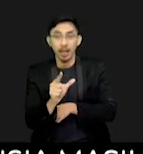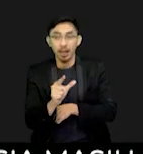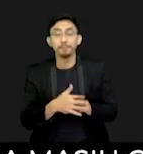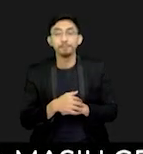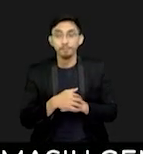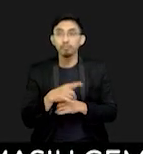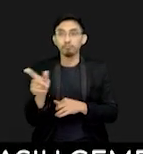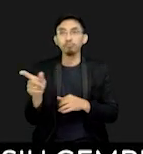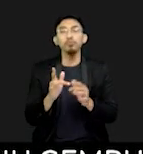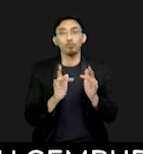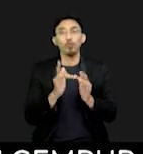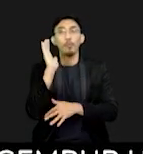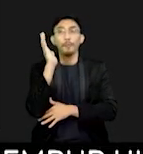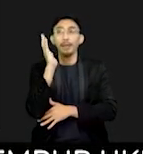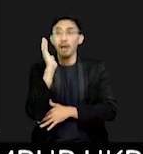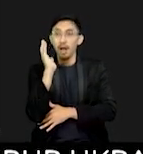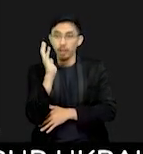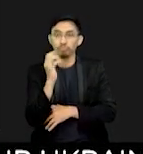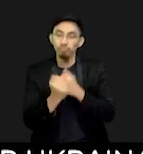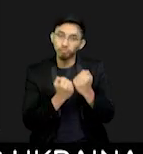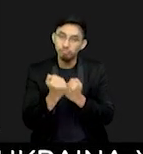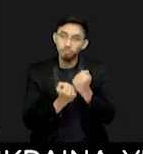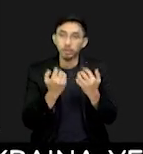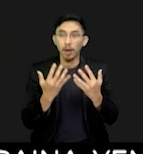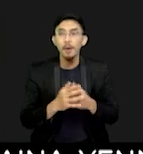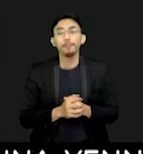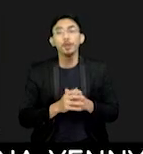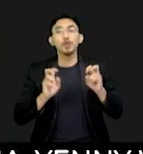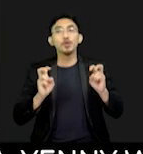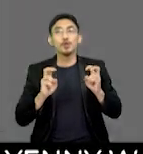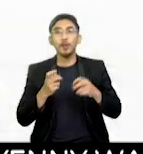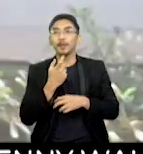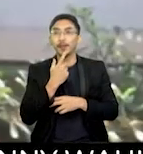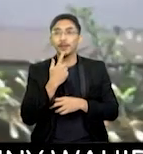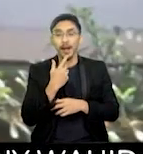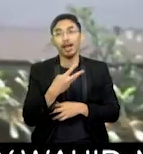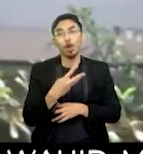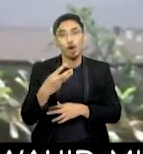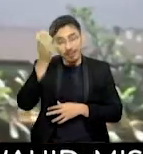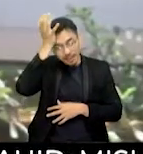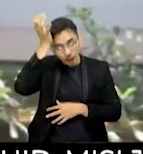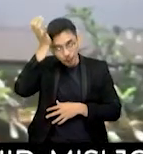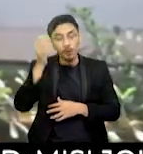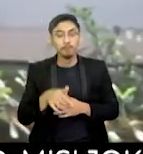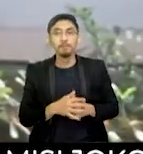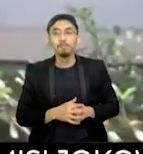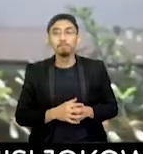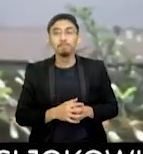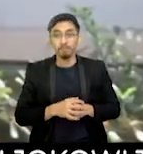diselenggarakan Universitas Terbuka dengan tema Green Economy for Sustainable Business. Dari konsep Green Economy